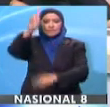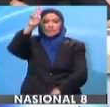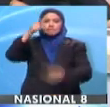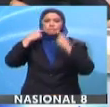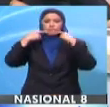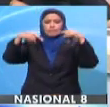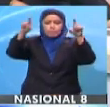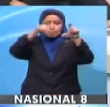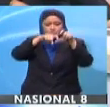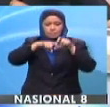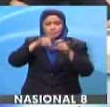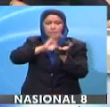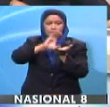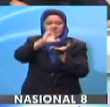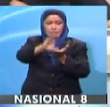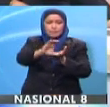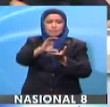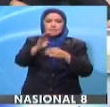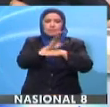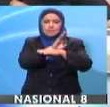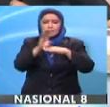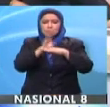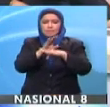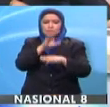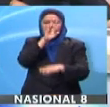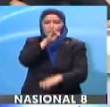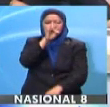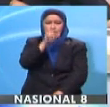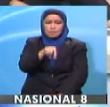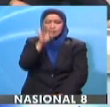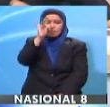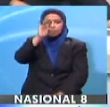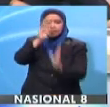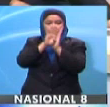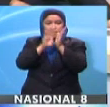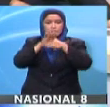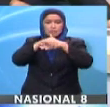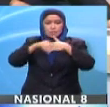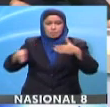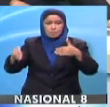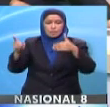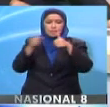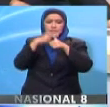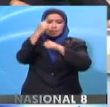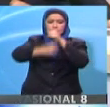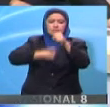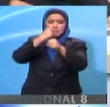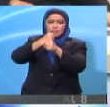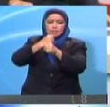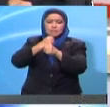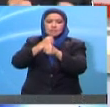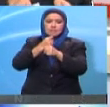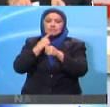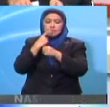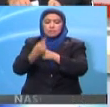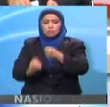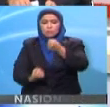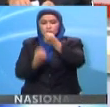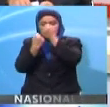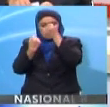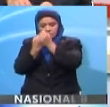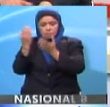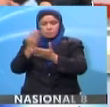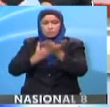berjumlah r.8 bilion dalam tempoh separuh pertama tahun ini ia disokong sektor pembuatan yang menyediakan sokongan struktur